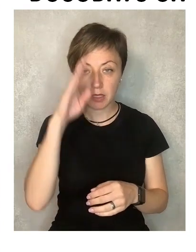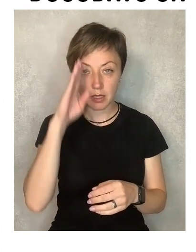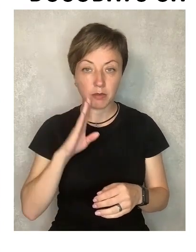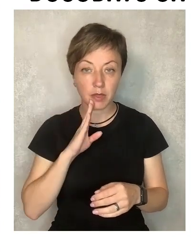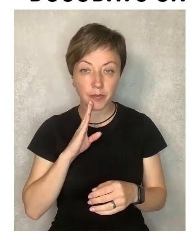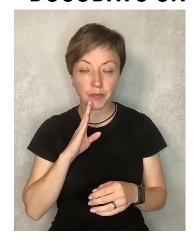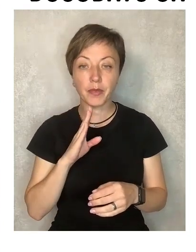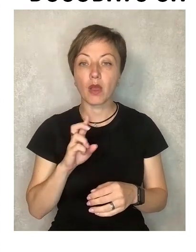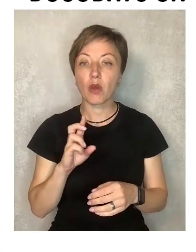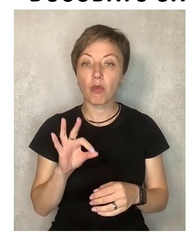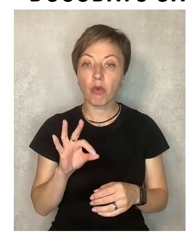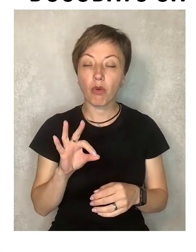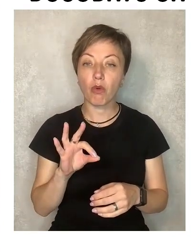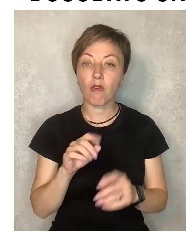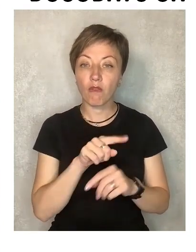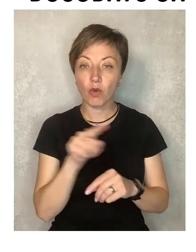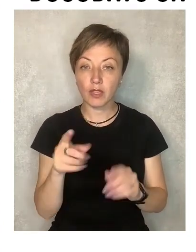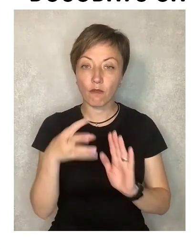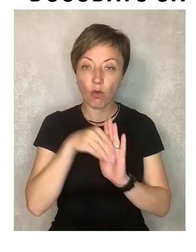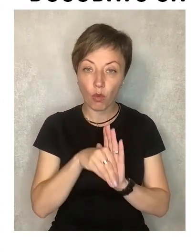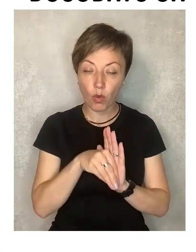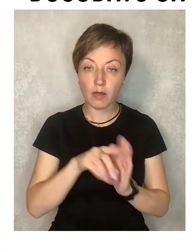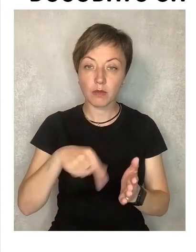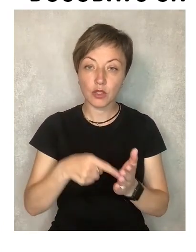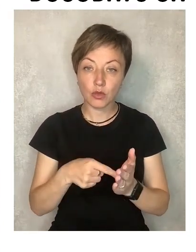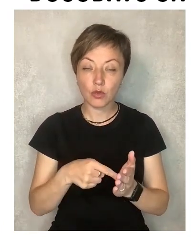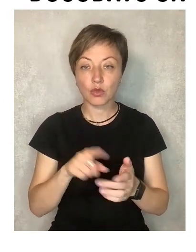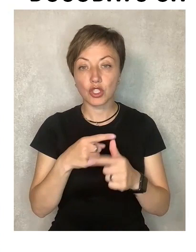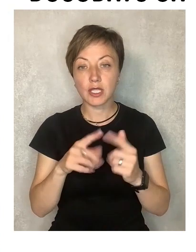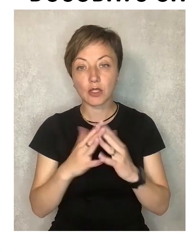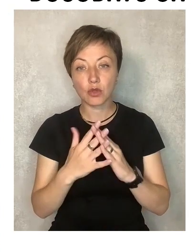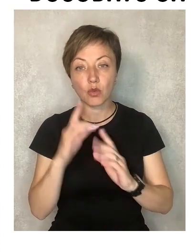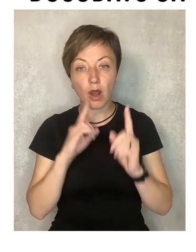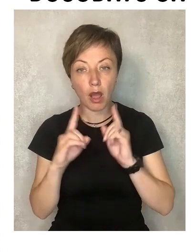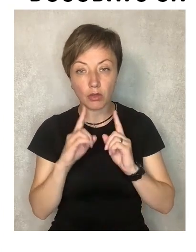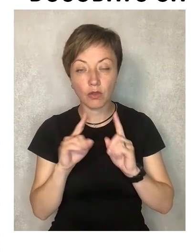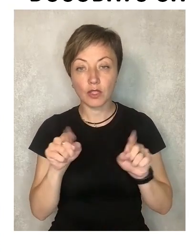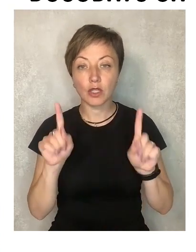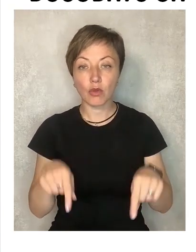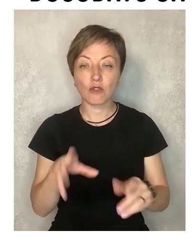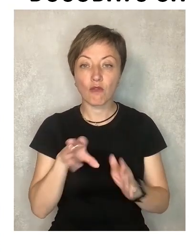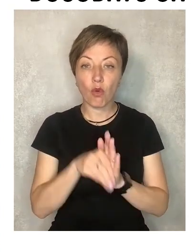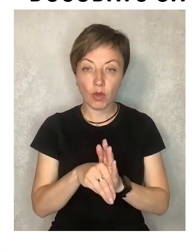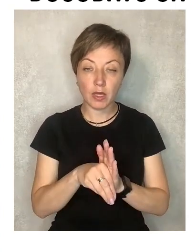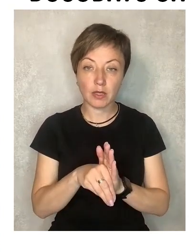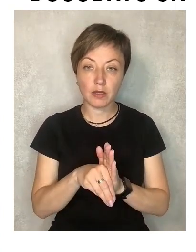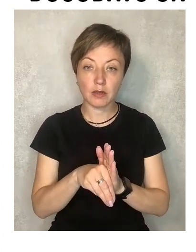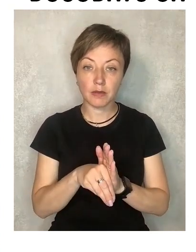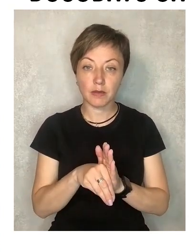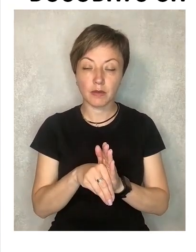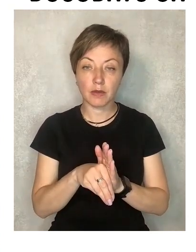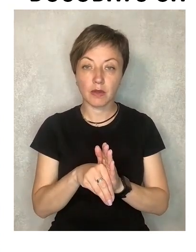бо, власне, вони входять в міську чи сільську раду, вони також входять в перепрошую, в